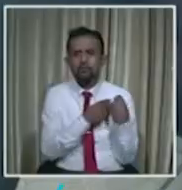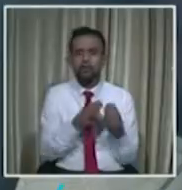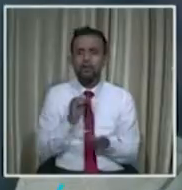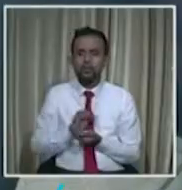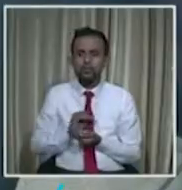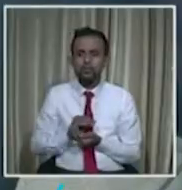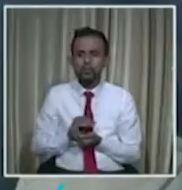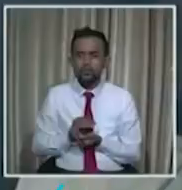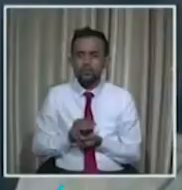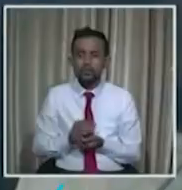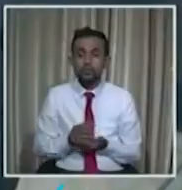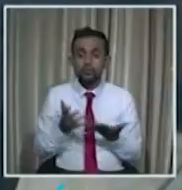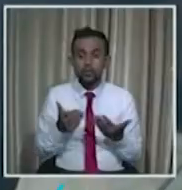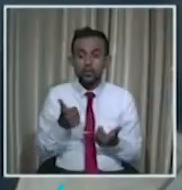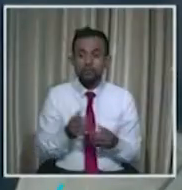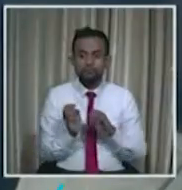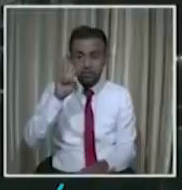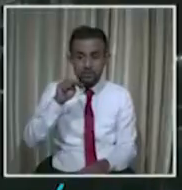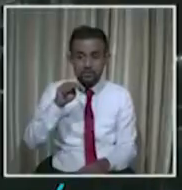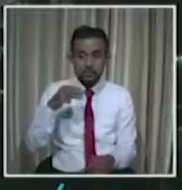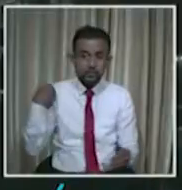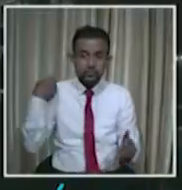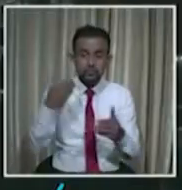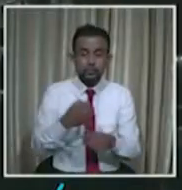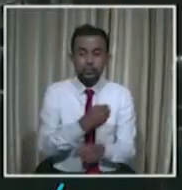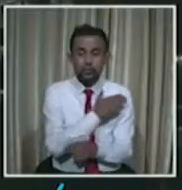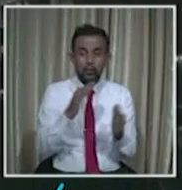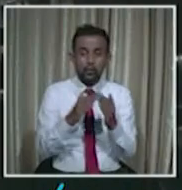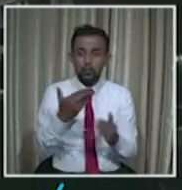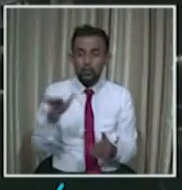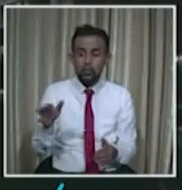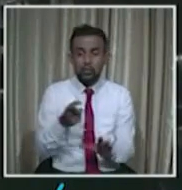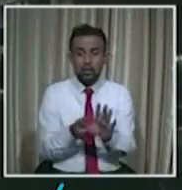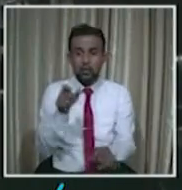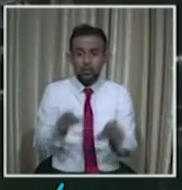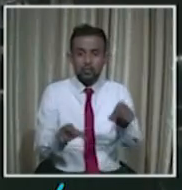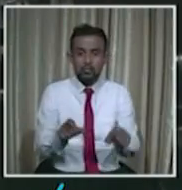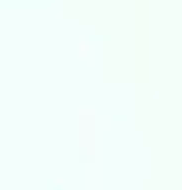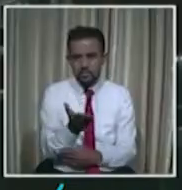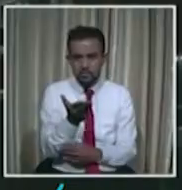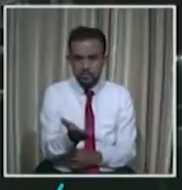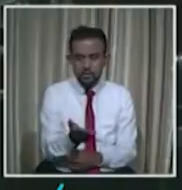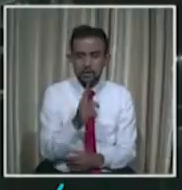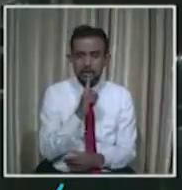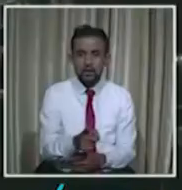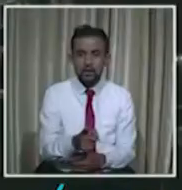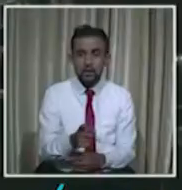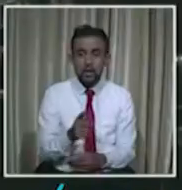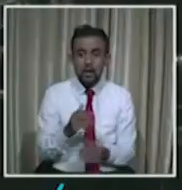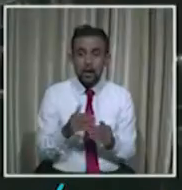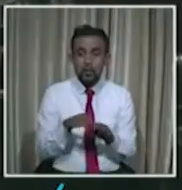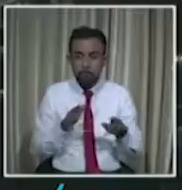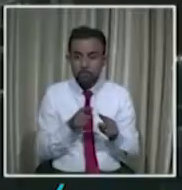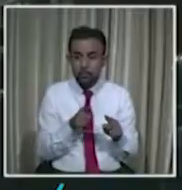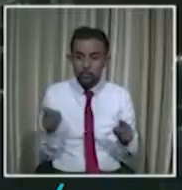මොකටද ඊට වඩා හොඳයි එතුමා ඒක අයින් කරලා ගෙදර යන්නේ ගෝට ගෝ හෝම් කියන තරුණ දරුවන්ගෙන් මම එක ඉල්ලීමක් කරනවා අපි පියවරක්